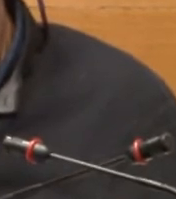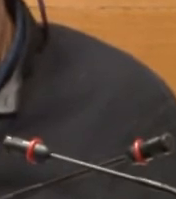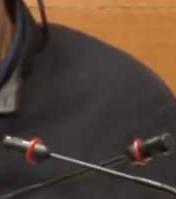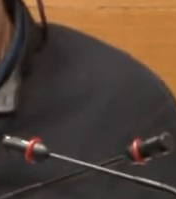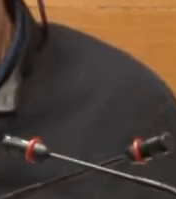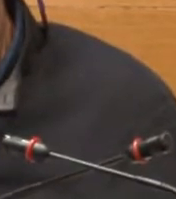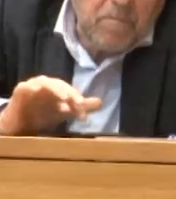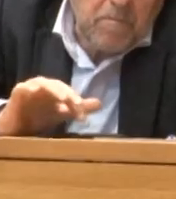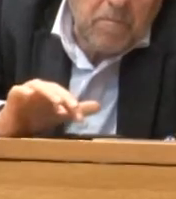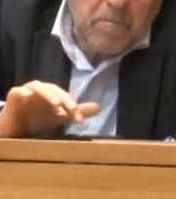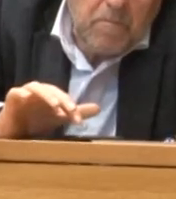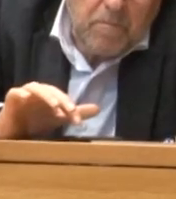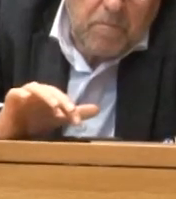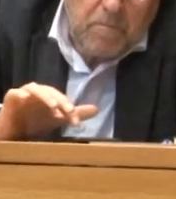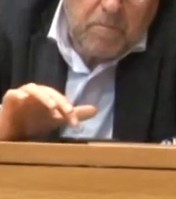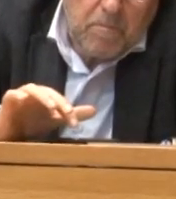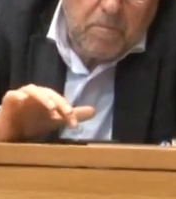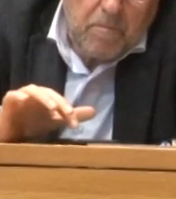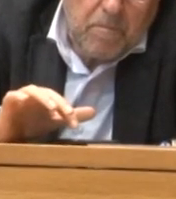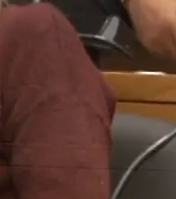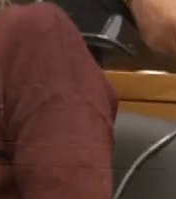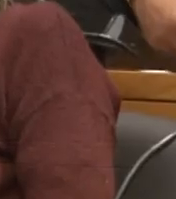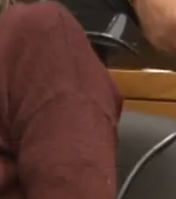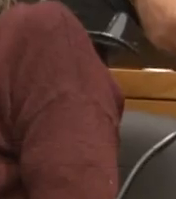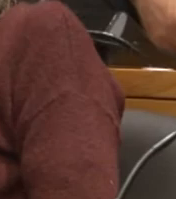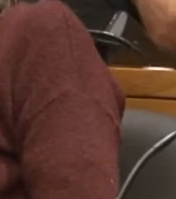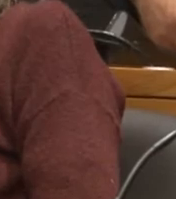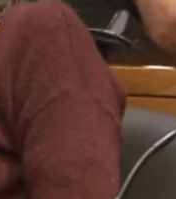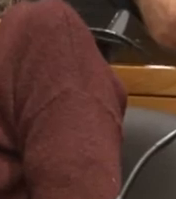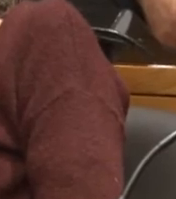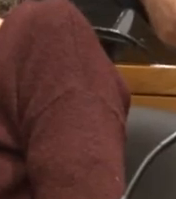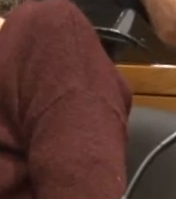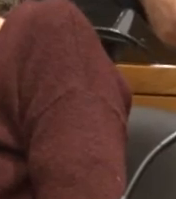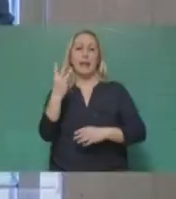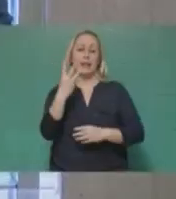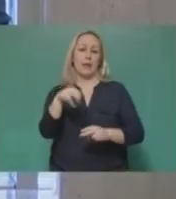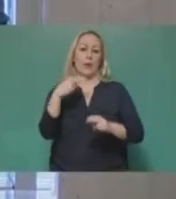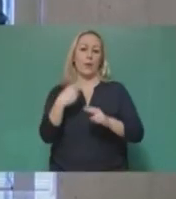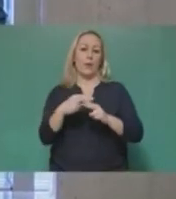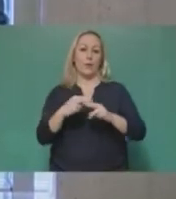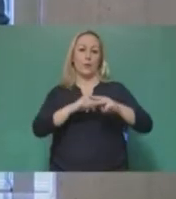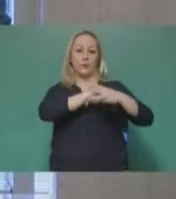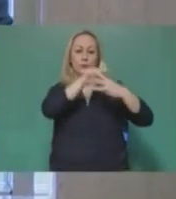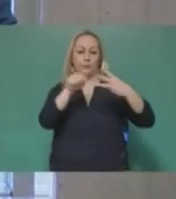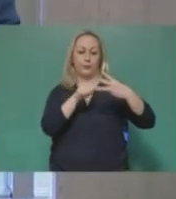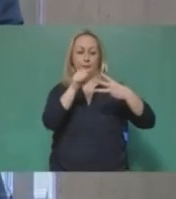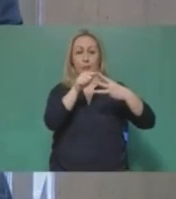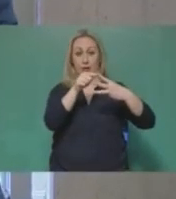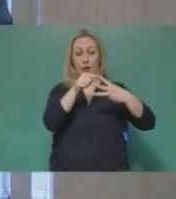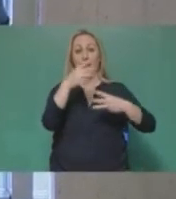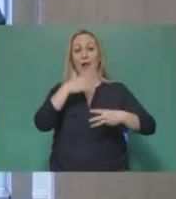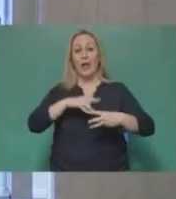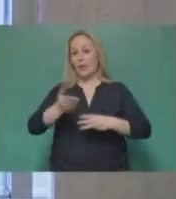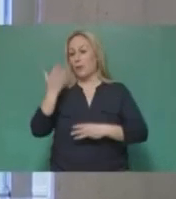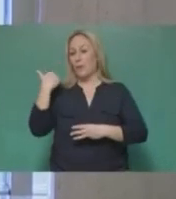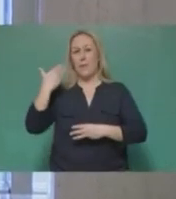% και τα αντίστοιχα για θέματα κοινωνικής πολιτικής κατά 6,42%. Ένα είναι ένα νοικοκύρεμα που προσπαθούμε να